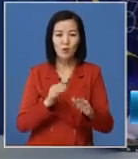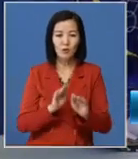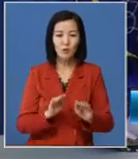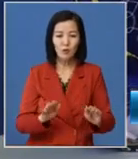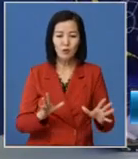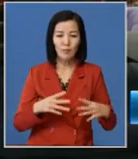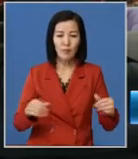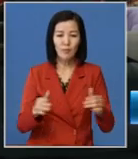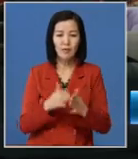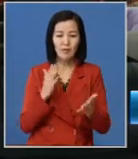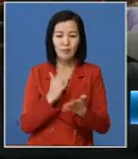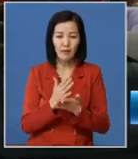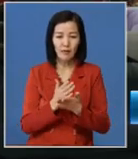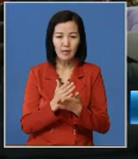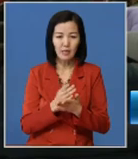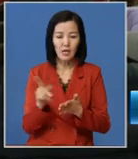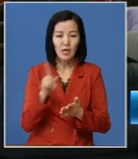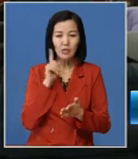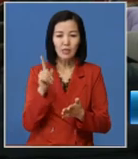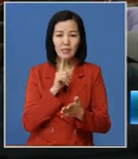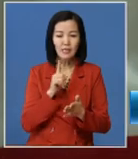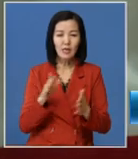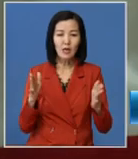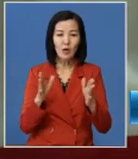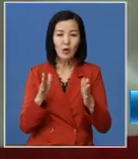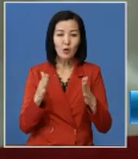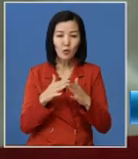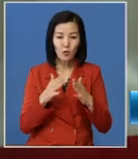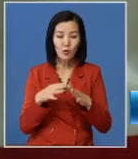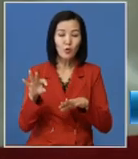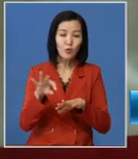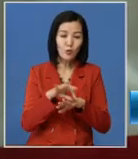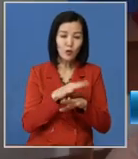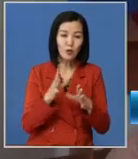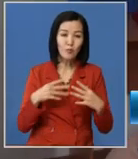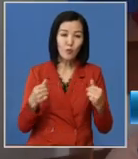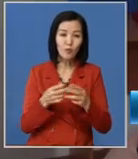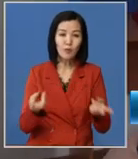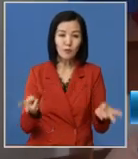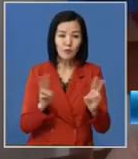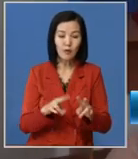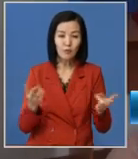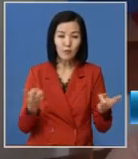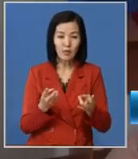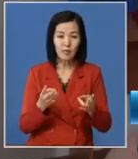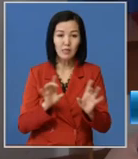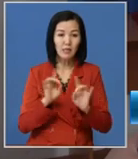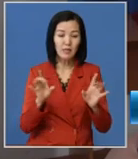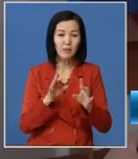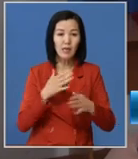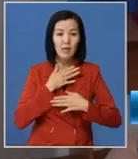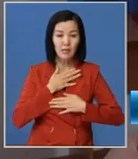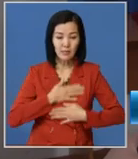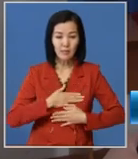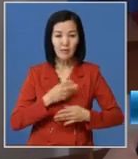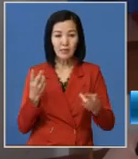сүйіп отырған үлгілі отбасы жастарға шаңырақты шайқалтпай ұстаудың сырын айтып берді. Сабыр керек. Сабыр